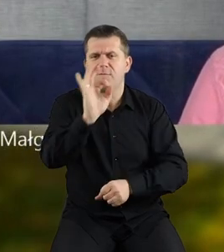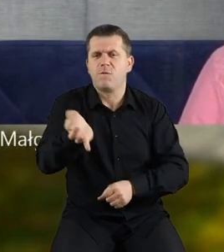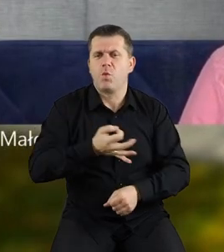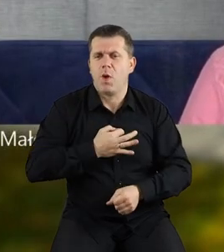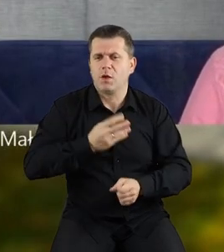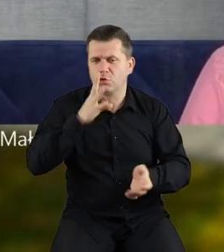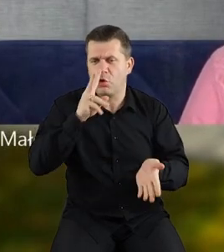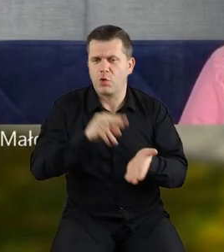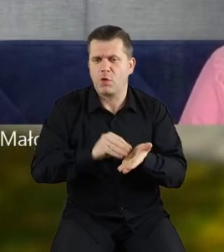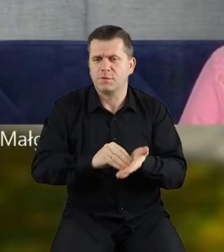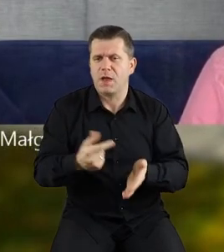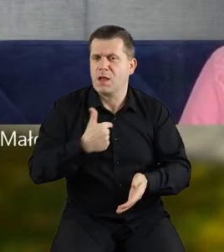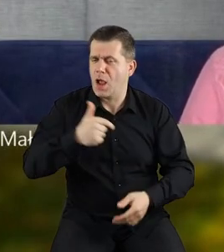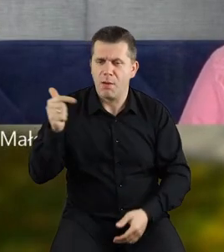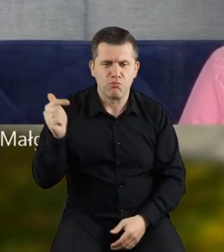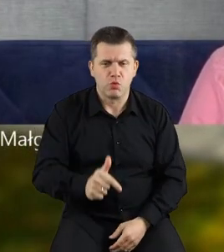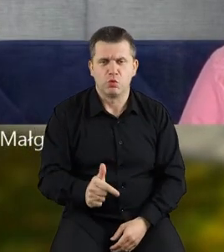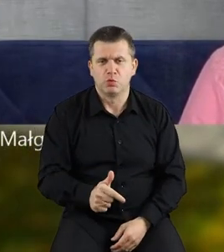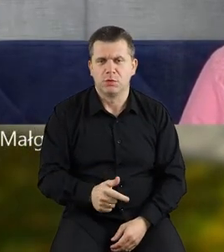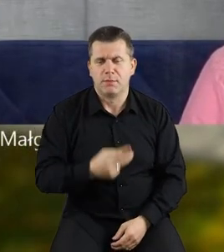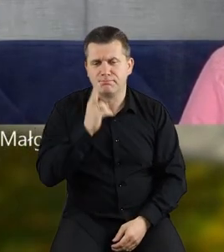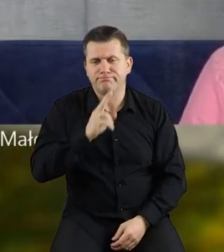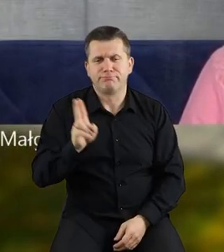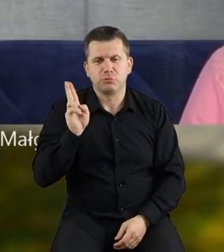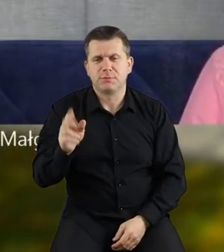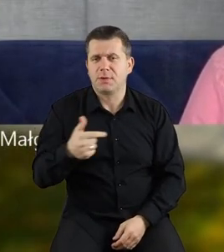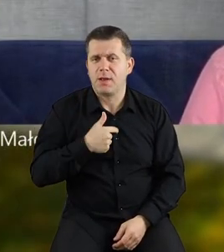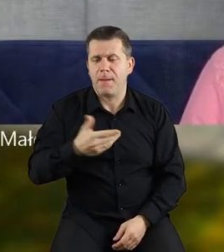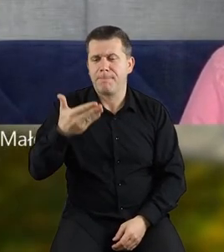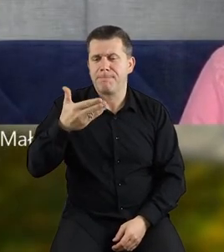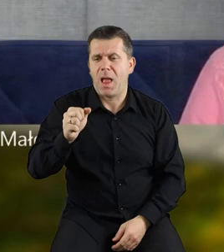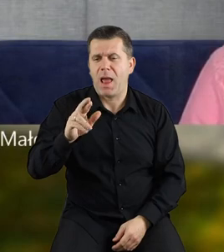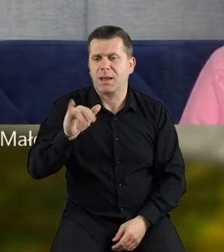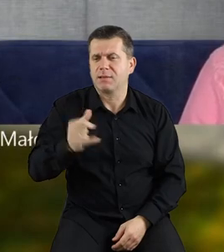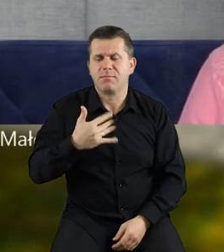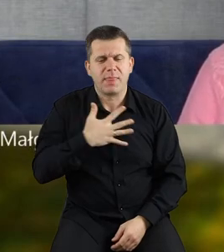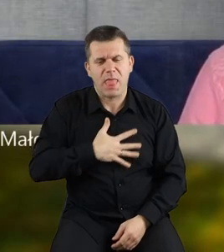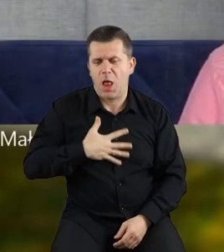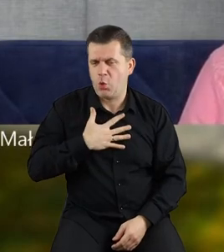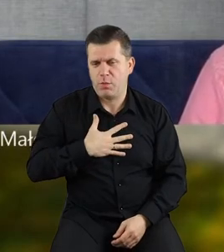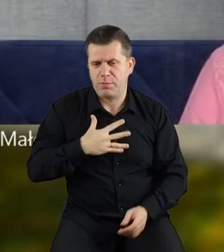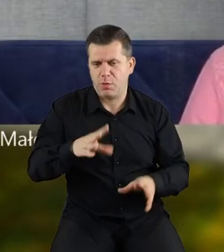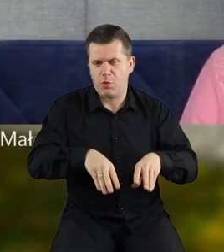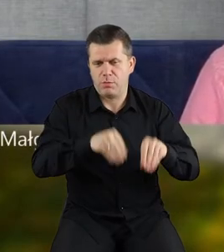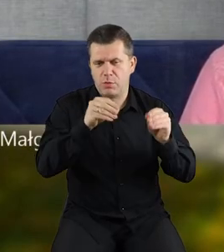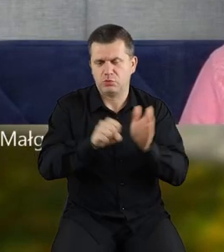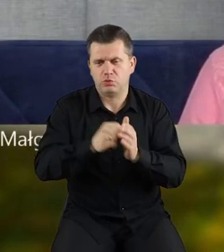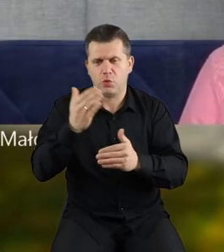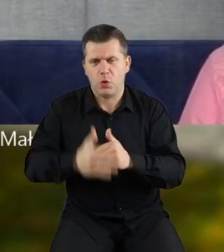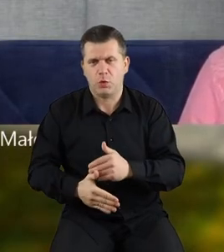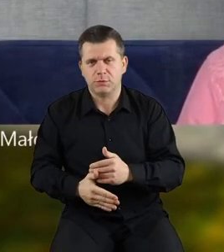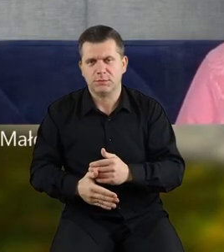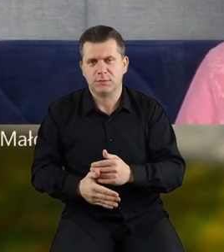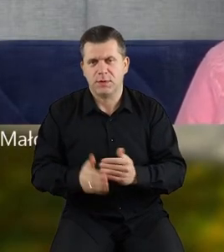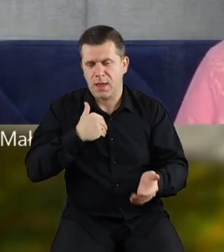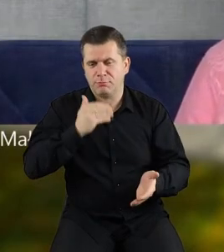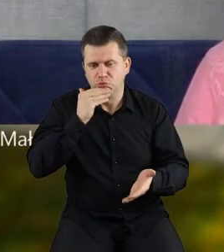jest twoich własnych doświadczeń, a ja muszę się przyznać, że ja Marty nie lubiłam od początku do końca w tej